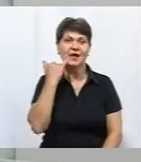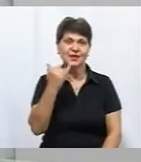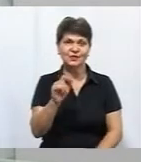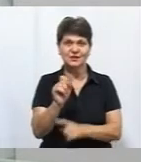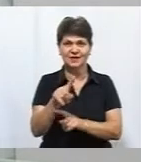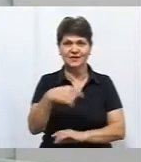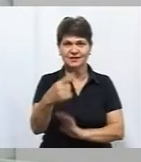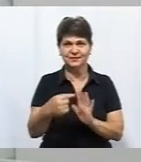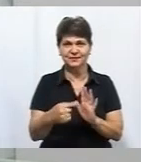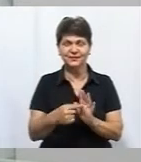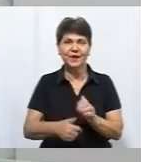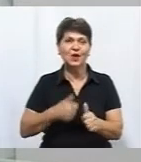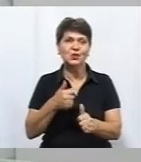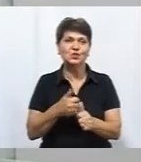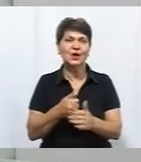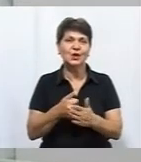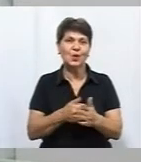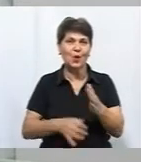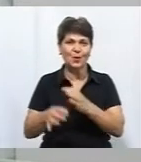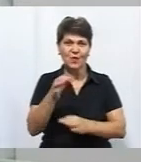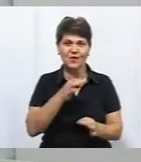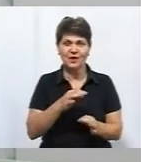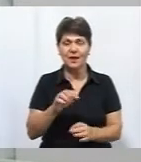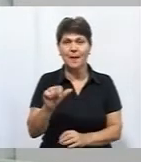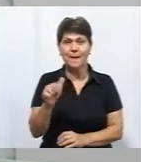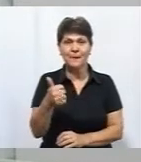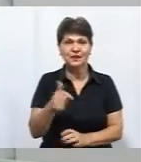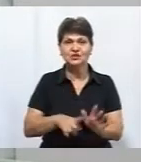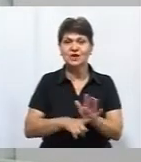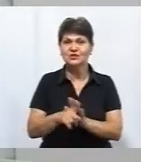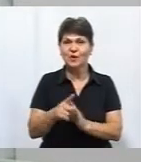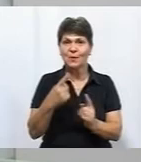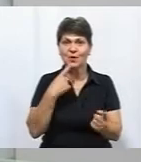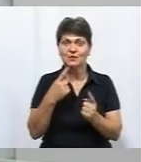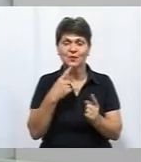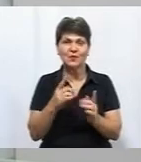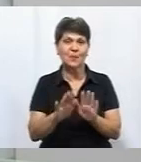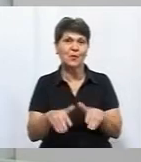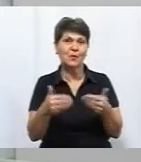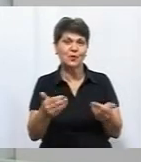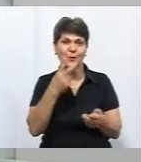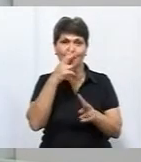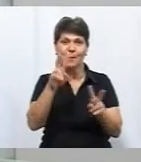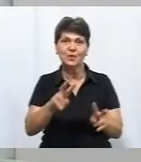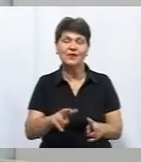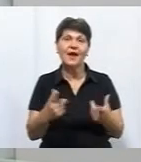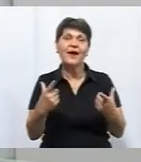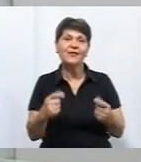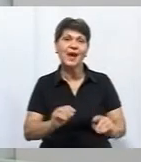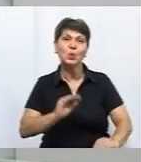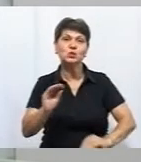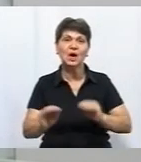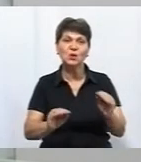запитання, долучайтеся до обговорення. Перш ніж розпочнемо розмову, пропоную подивитися, де і як встановлювали